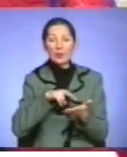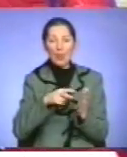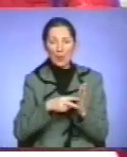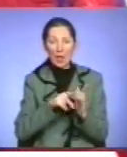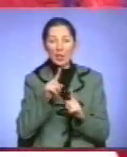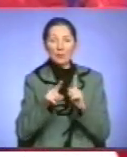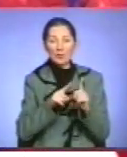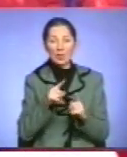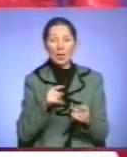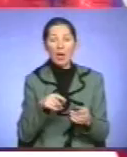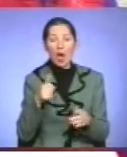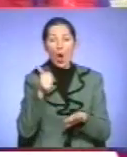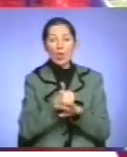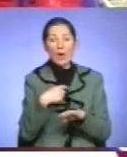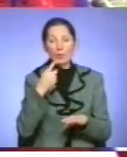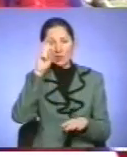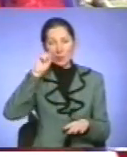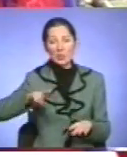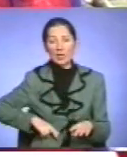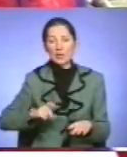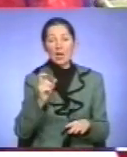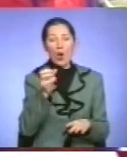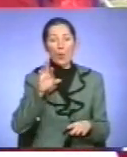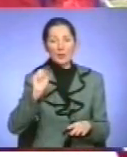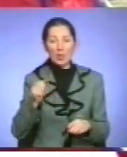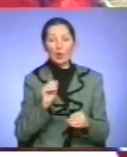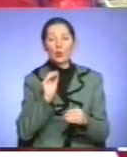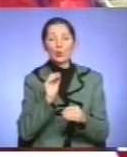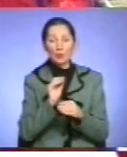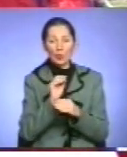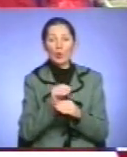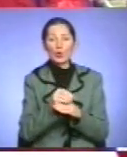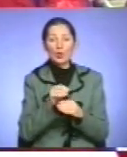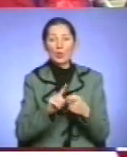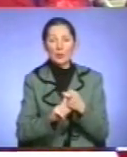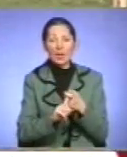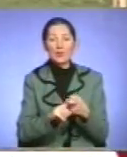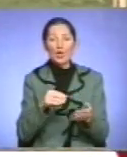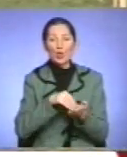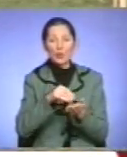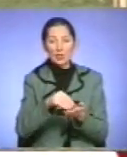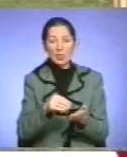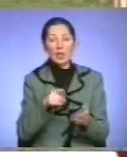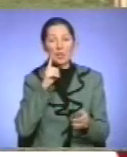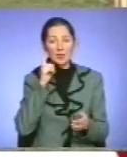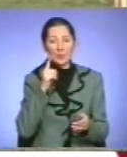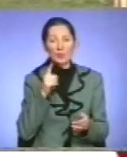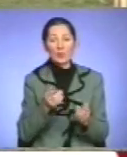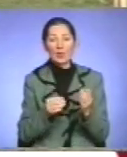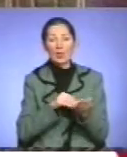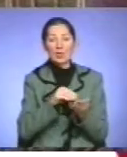облдержадміністрації Валентин Хоптян долучився до висадки зелених насаджень. Він зазначив, новостворена алея – це лише перший